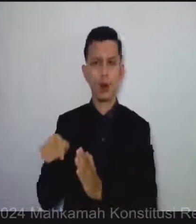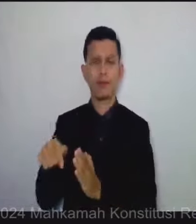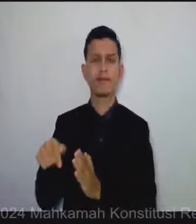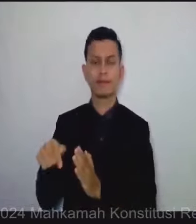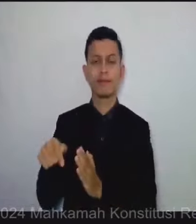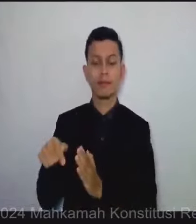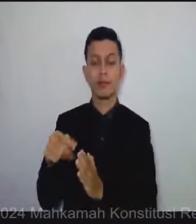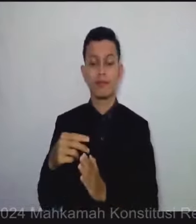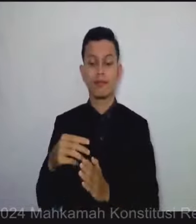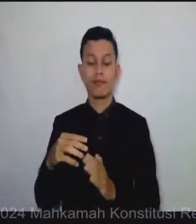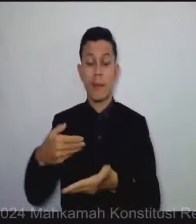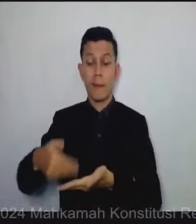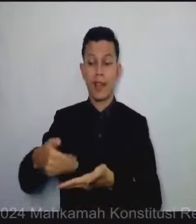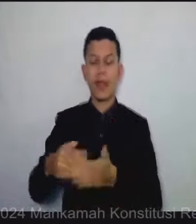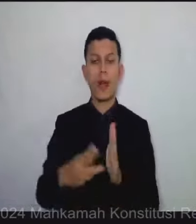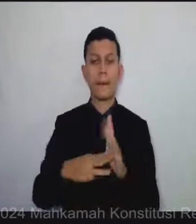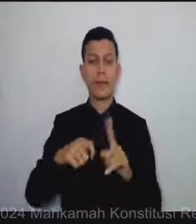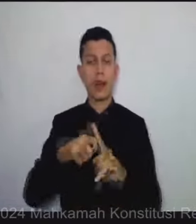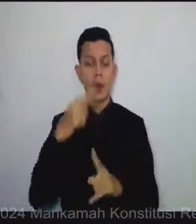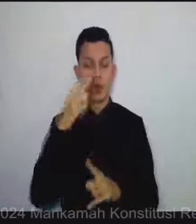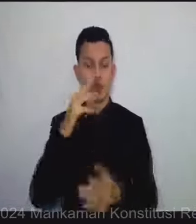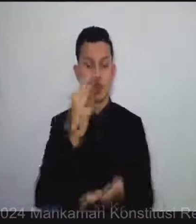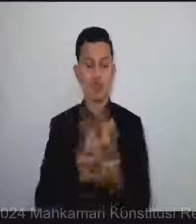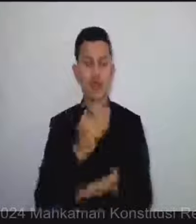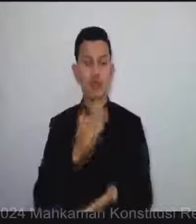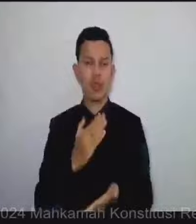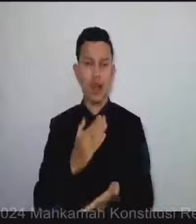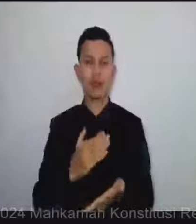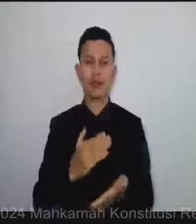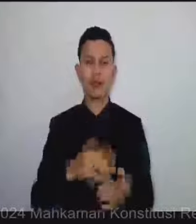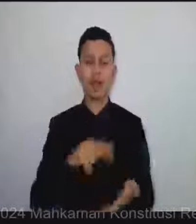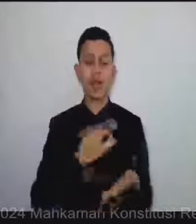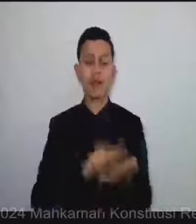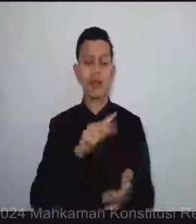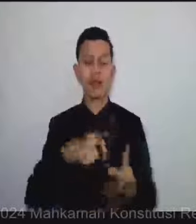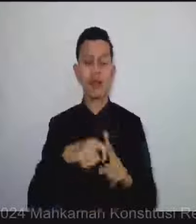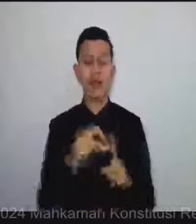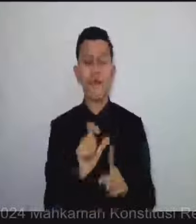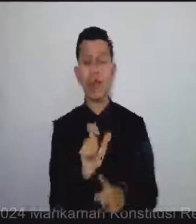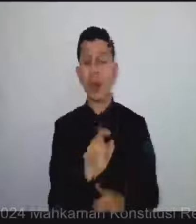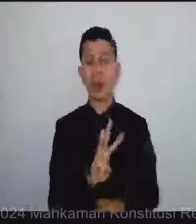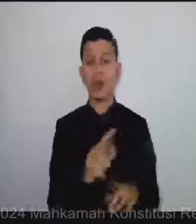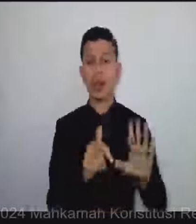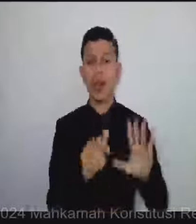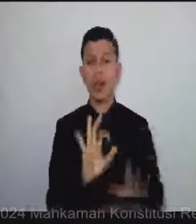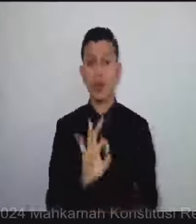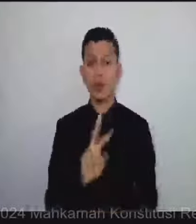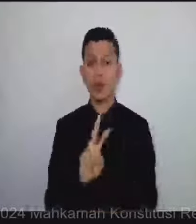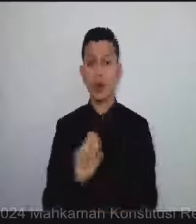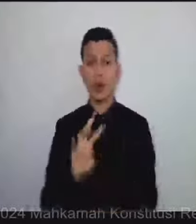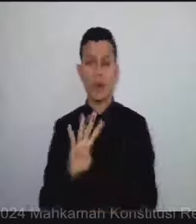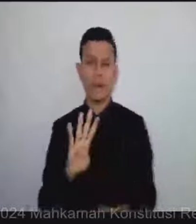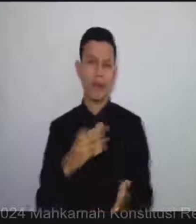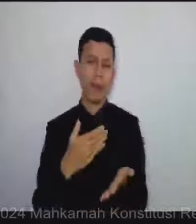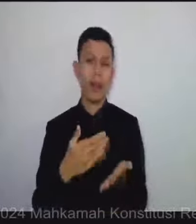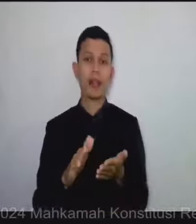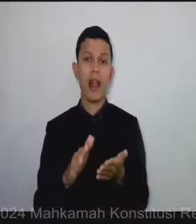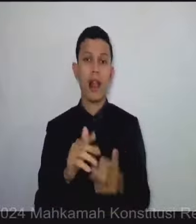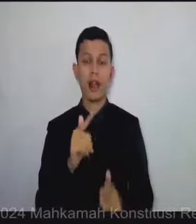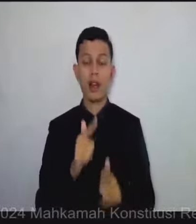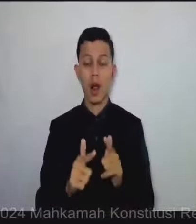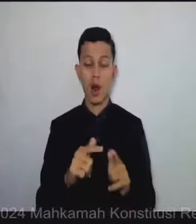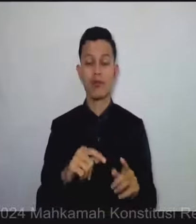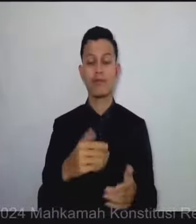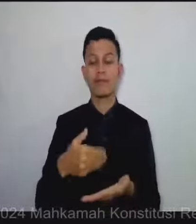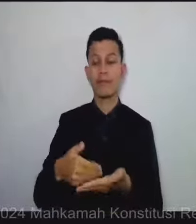memohon kepada mahkamah untuk menjatuhkan putusannya pada pokoknya membatalkan keputusan KPU 360224 sepanjang diktum kesatu kemudian